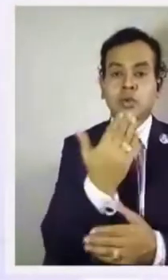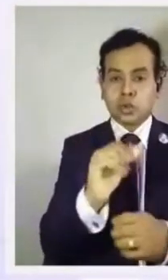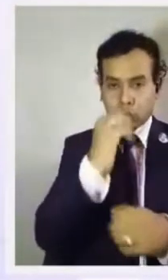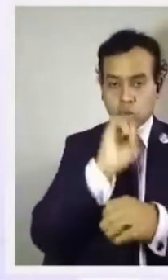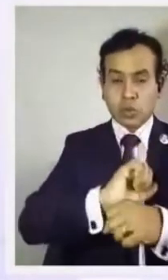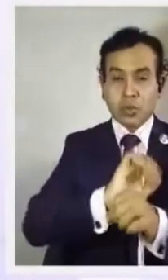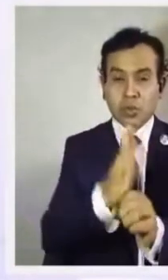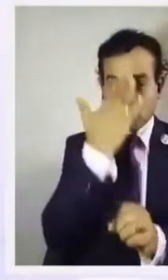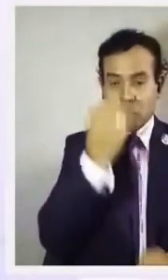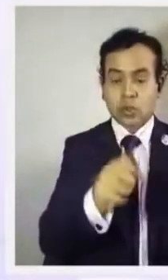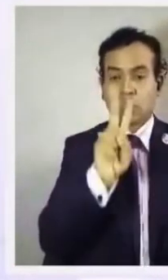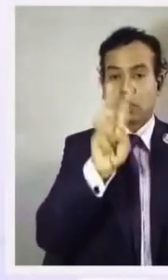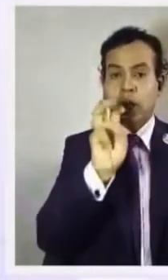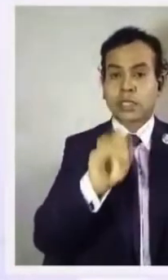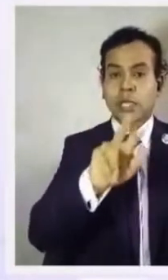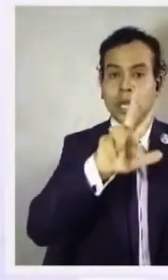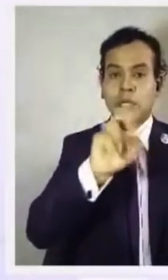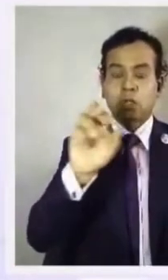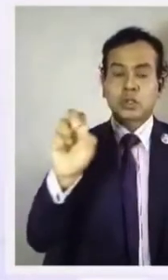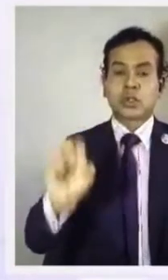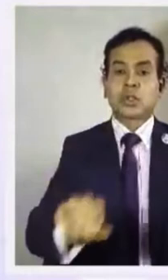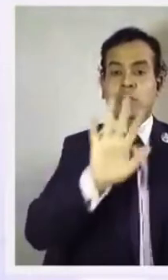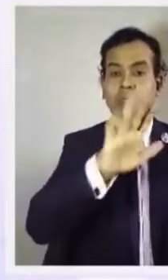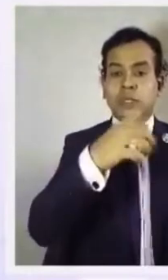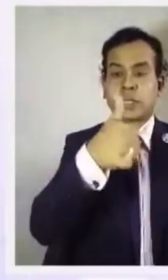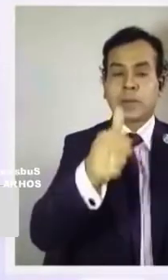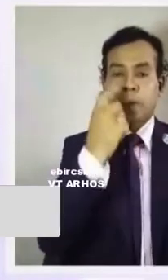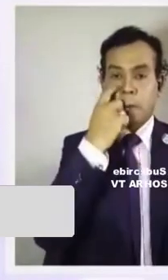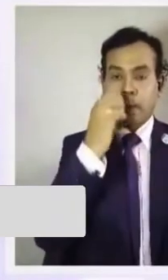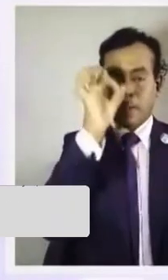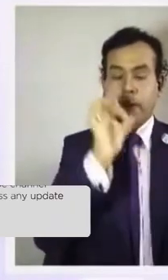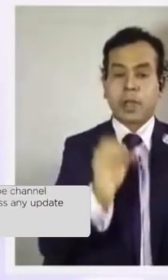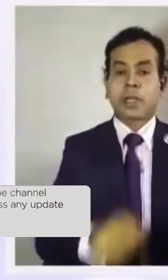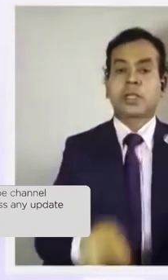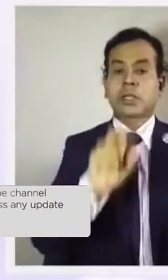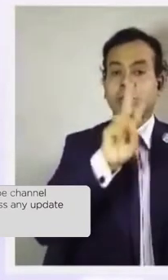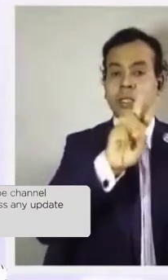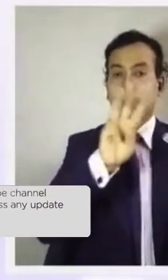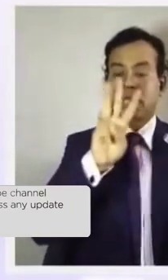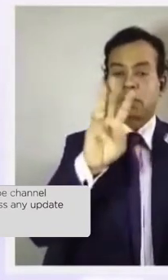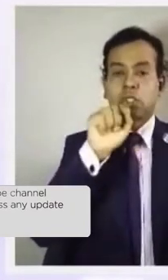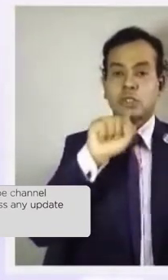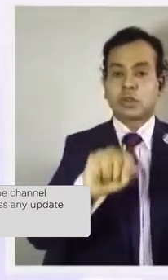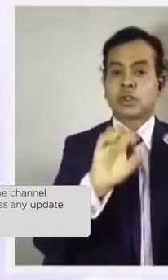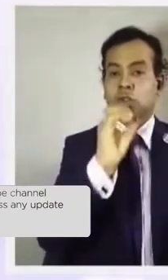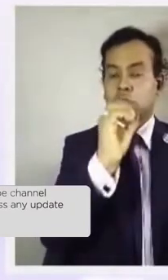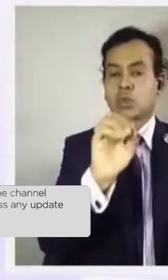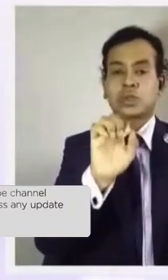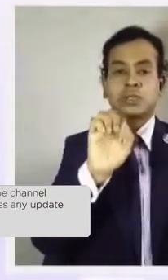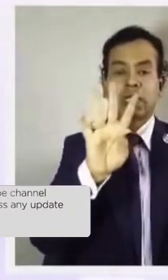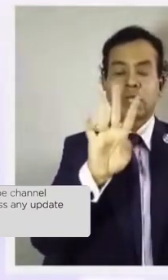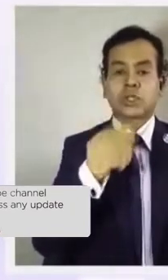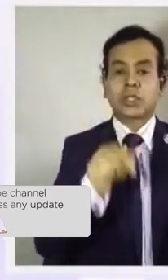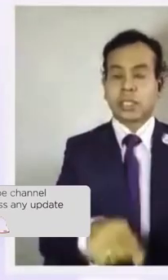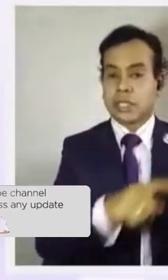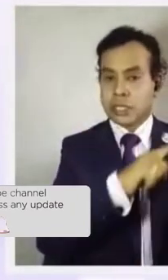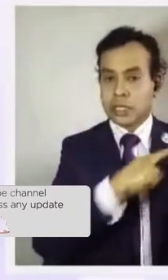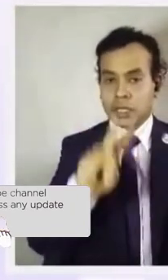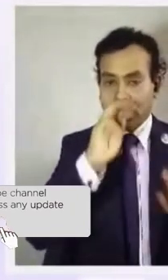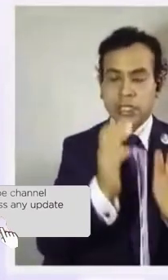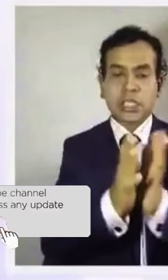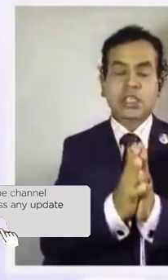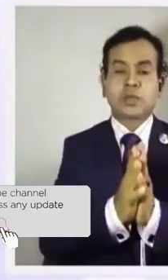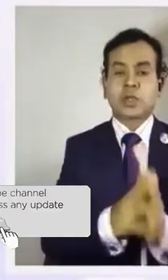10,79,007টি। 24 ঘন্টায় যা নমুনা পরীক্ষা হয়েছে তাতে শনাক্ত হয়েছে 2,856 জন এবং